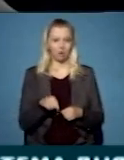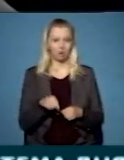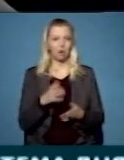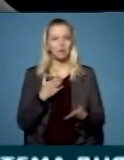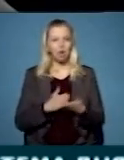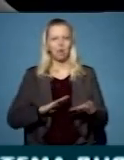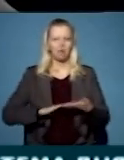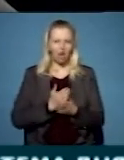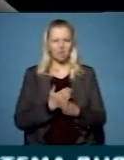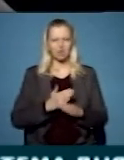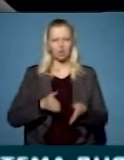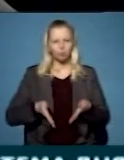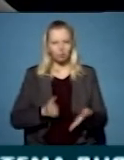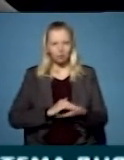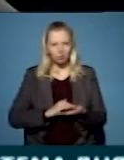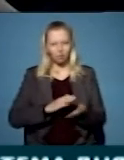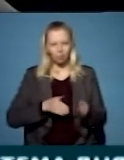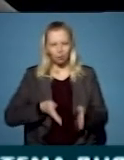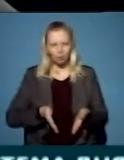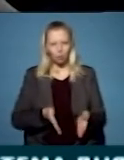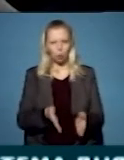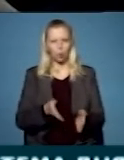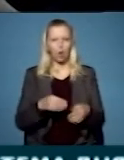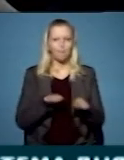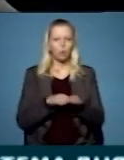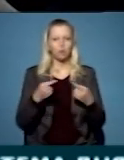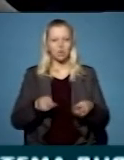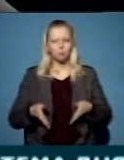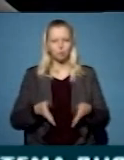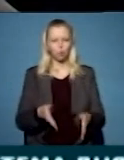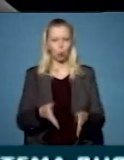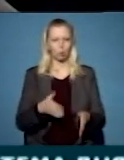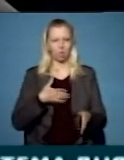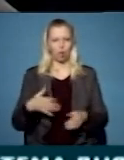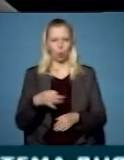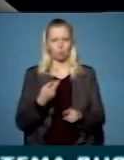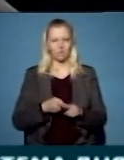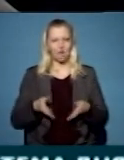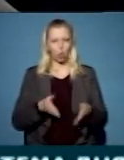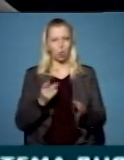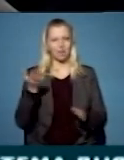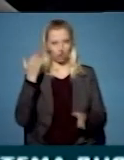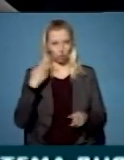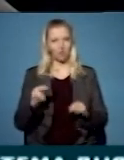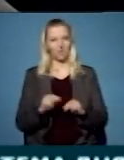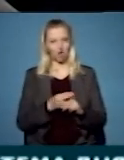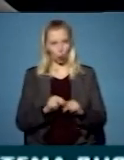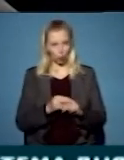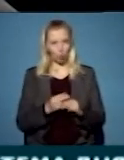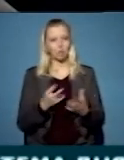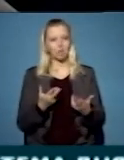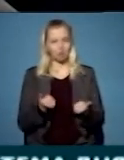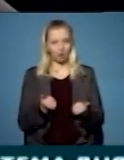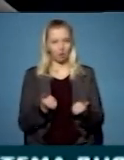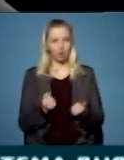є якісне полотно, ну, якщо порівнювати з іншими автошляхами нашої області, водії... Це дорога нещодавно відремонтована саме повністю.